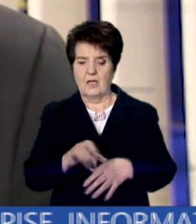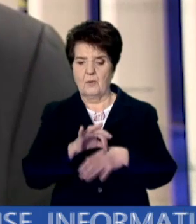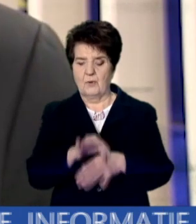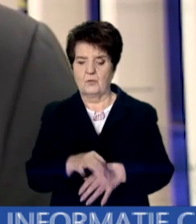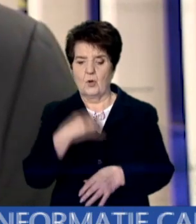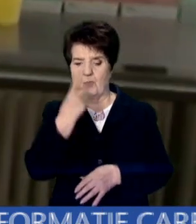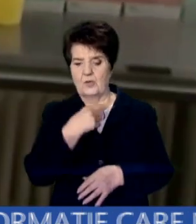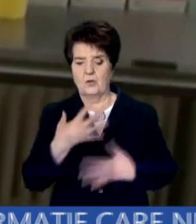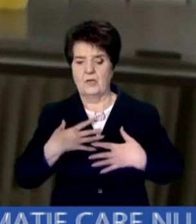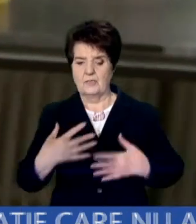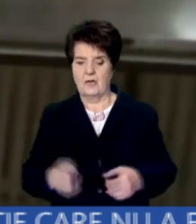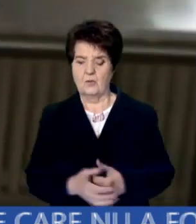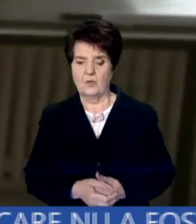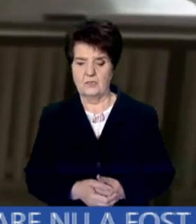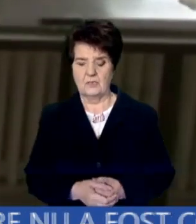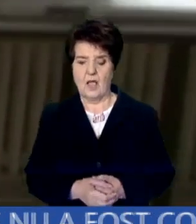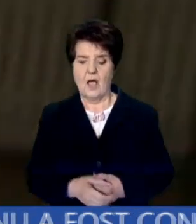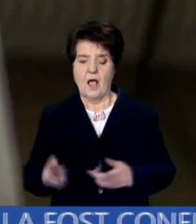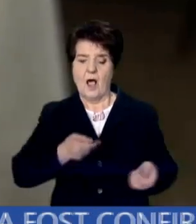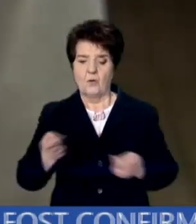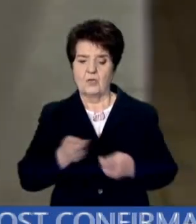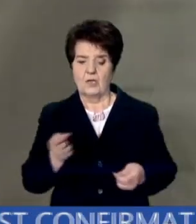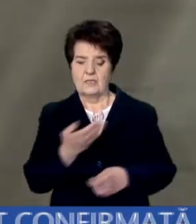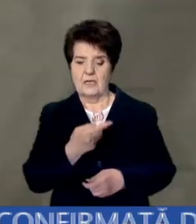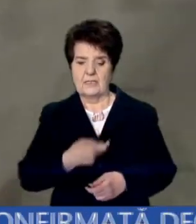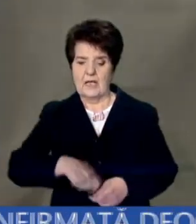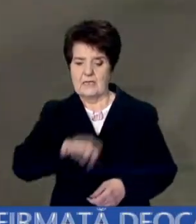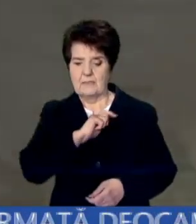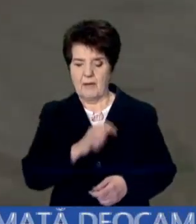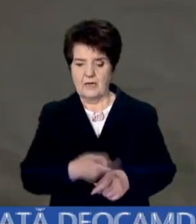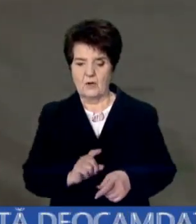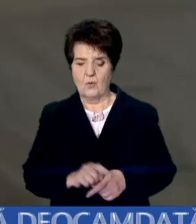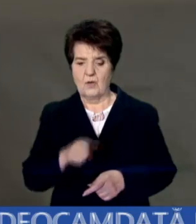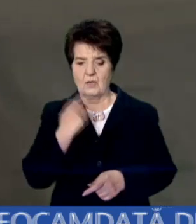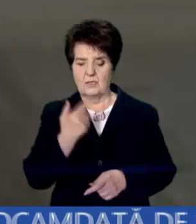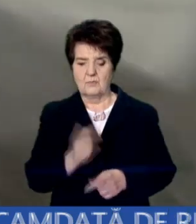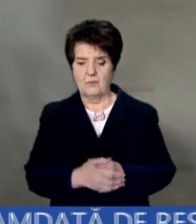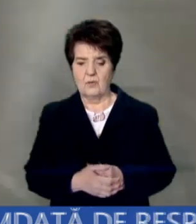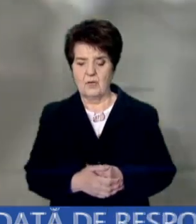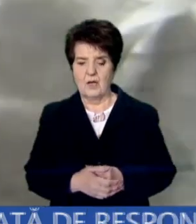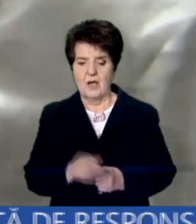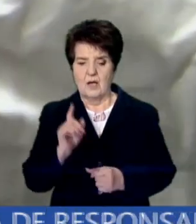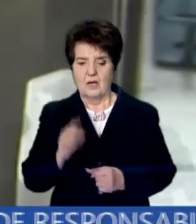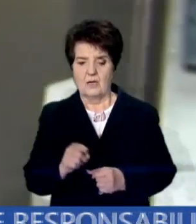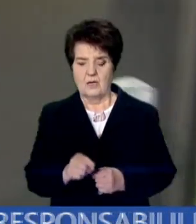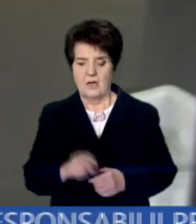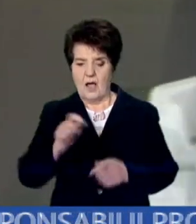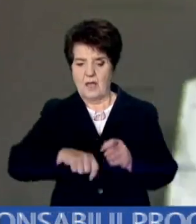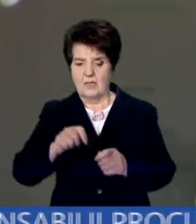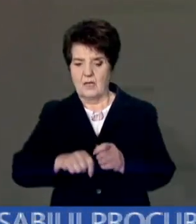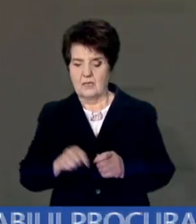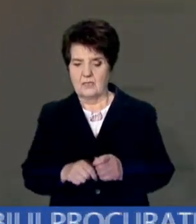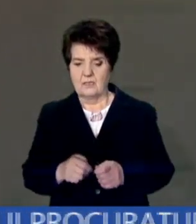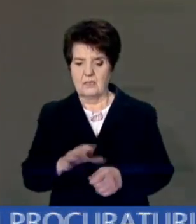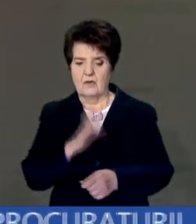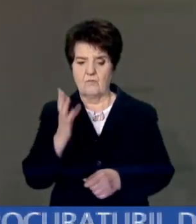persoana sănătoasă. Autoritățile sanitare spaniole investighează festivalul mândriei Mas Palomas Pride de pe insula Gran Canaria după ce evenimentul a